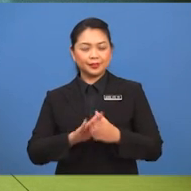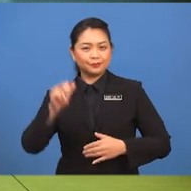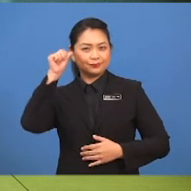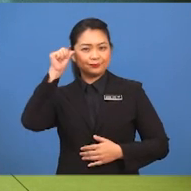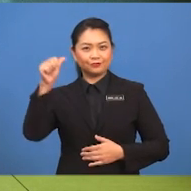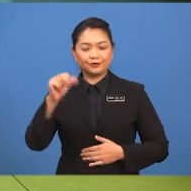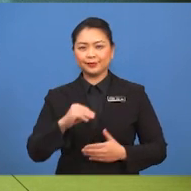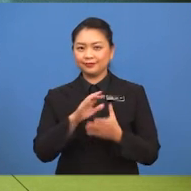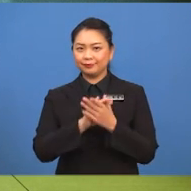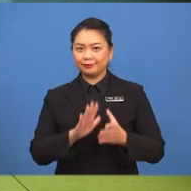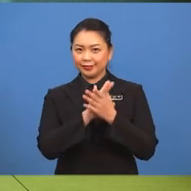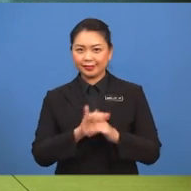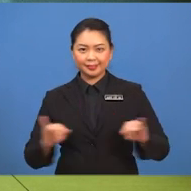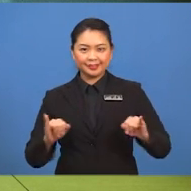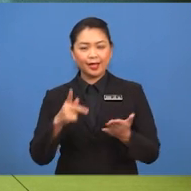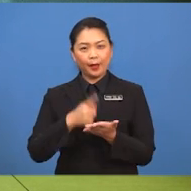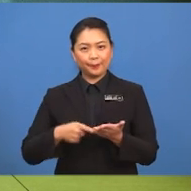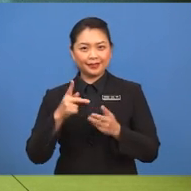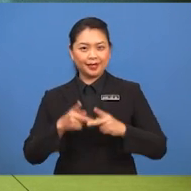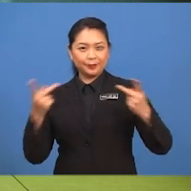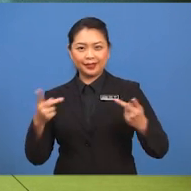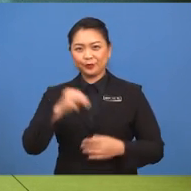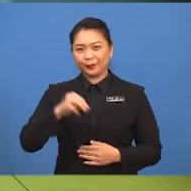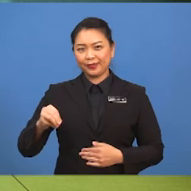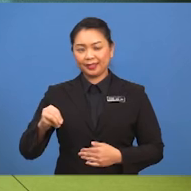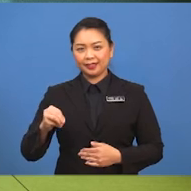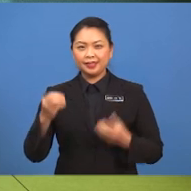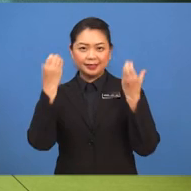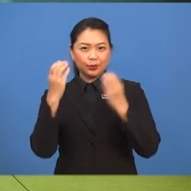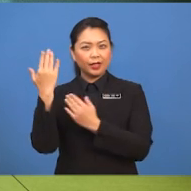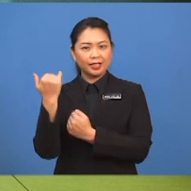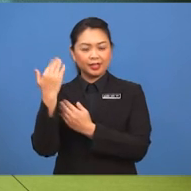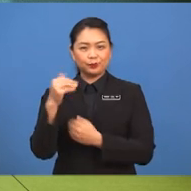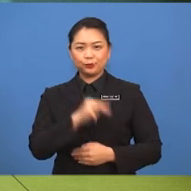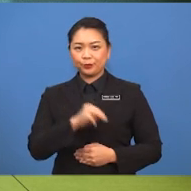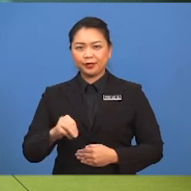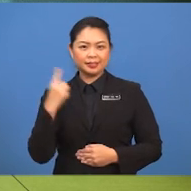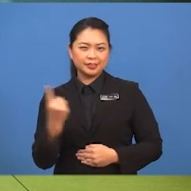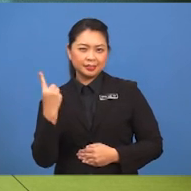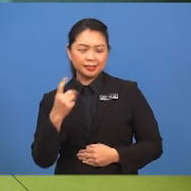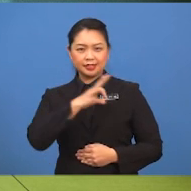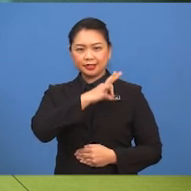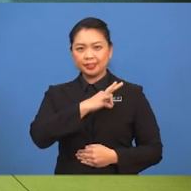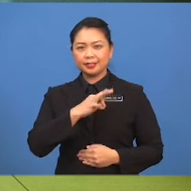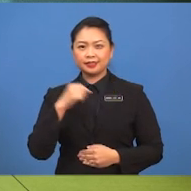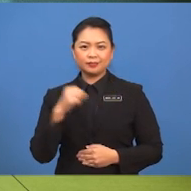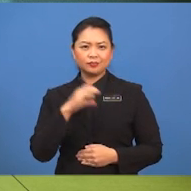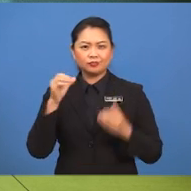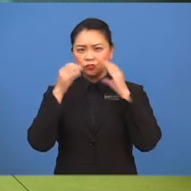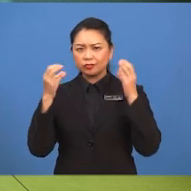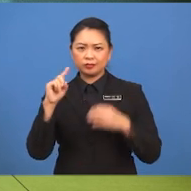Assalamualaikum dan salam sejahtera. Apa khabar murid-murid? Cikgu harap murid-murid sentiasa sihat dan